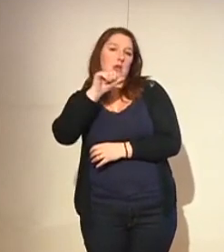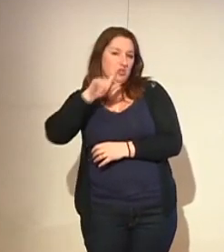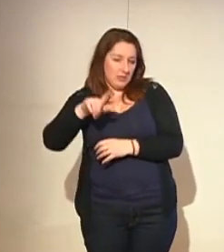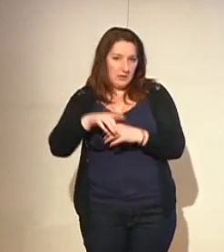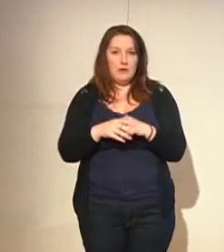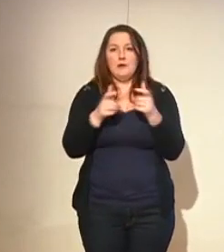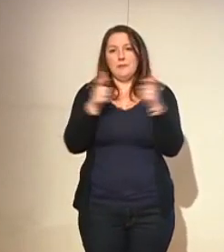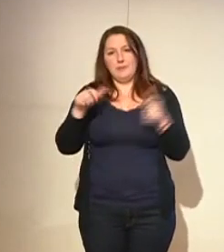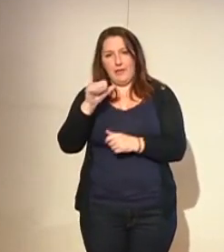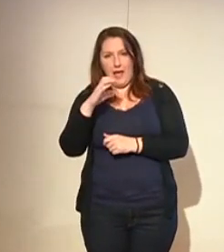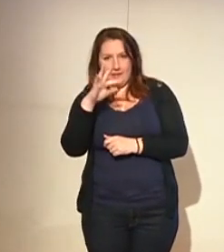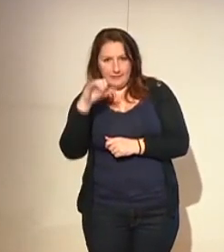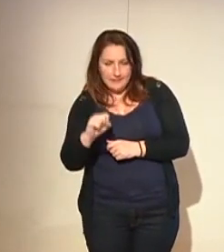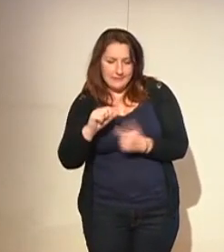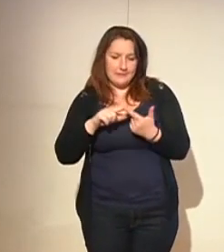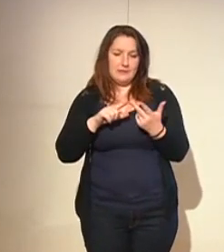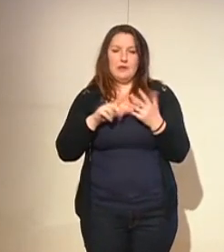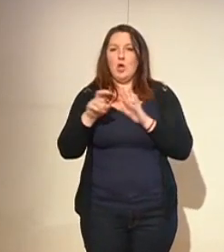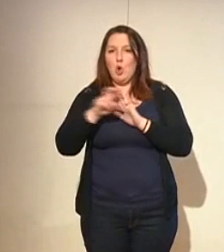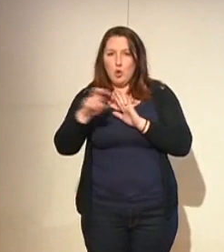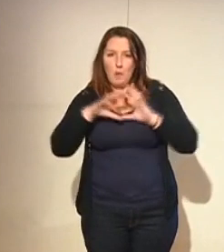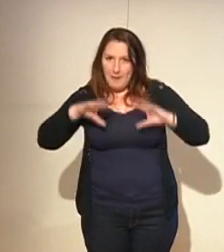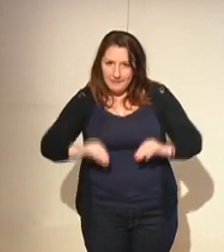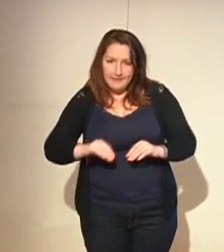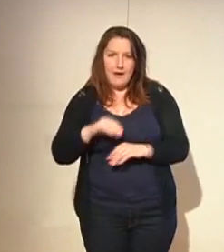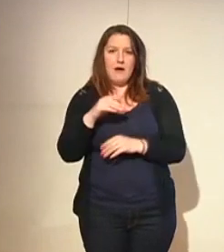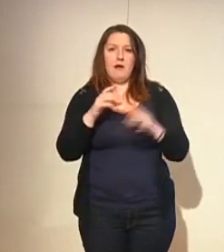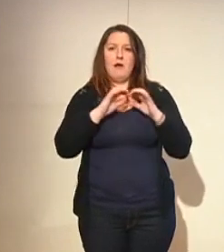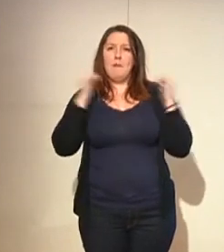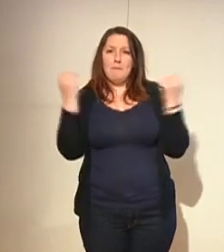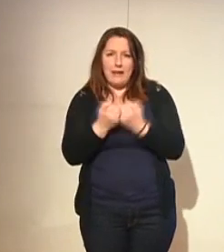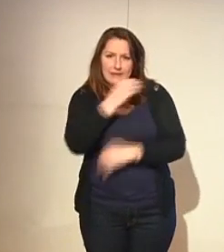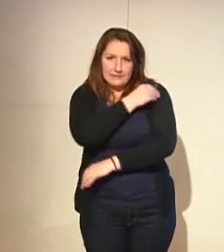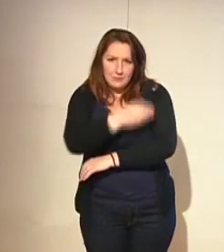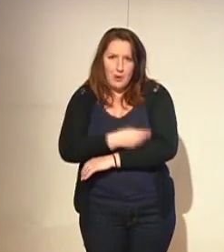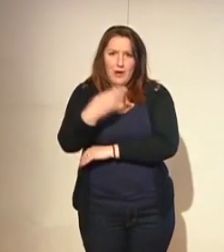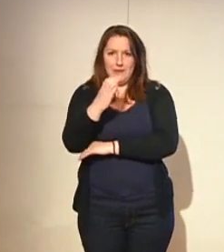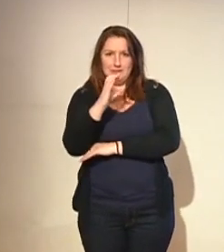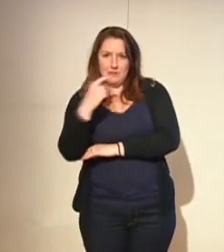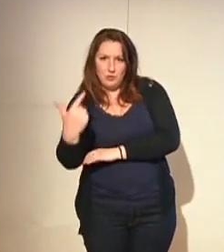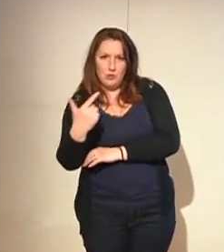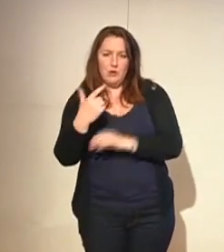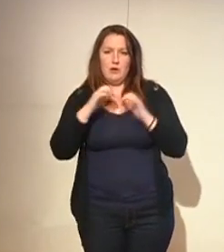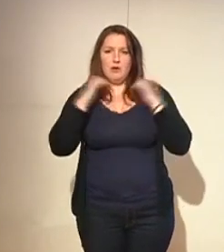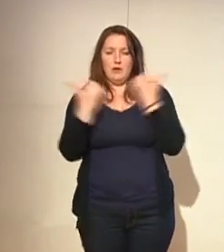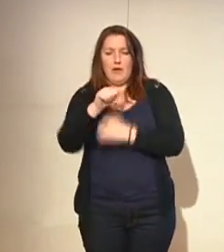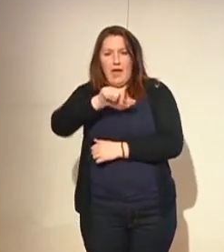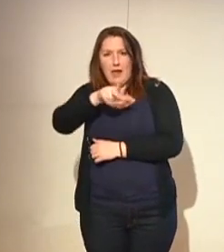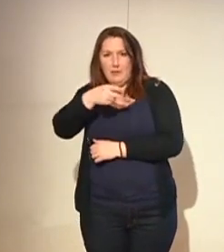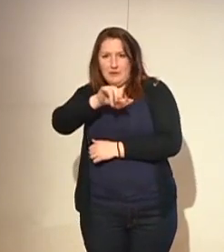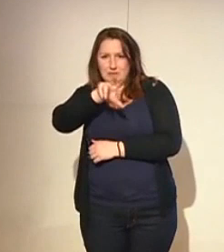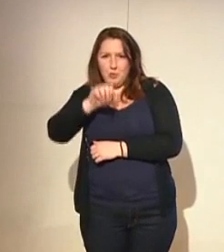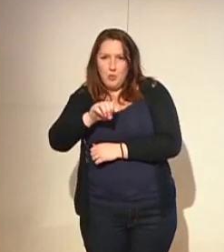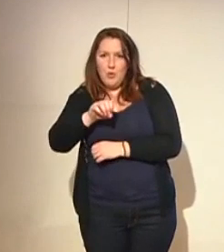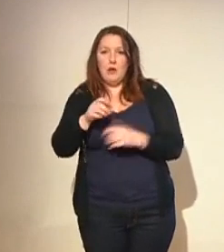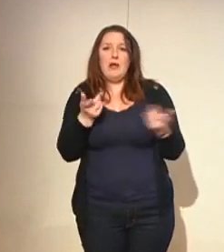bailleur actis Grenoble habitat le Palais des Sports la MC2 ALP expo la régie de l'eau et la SPL